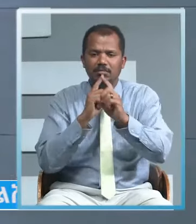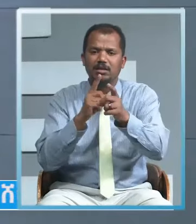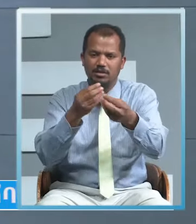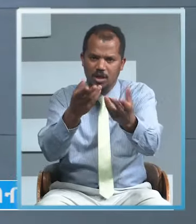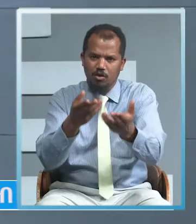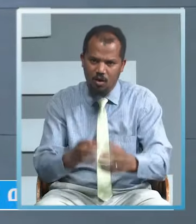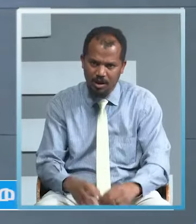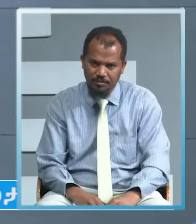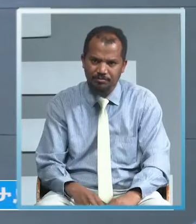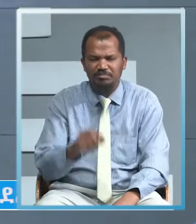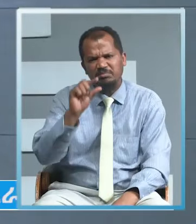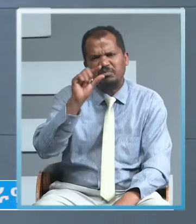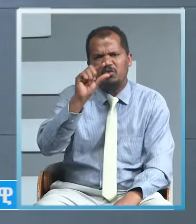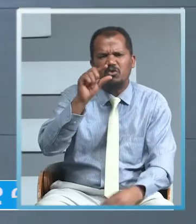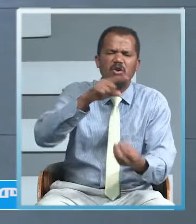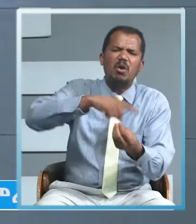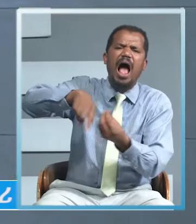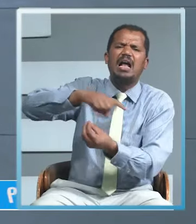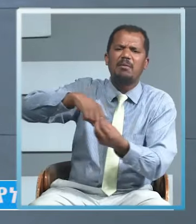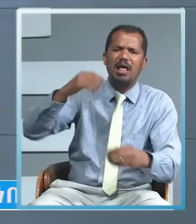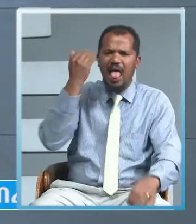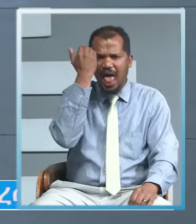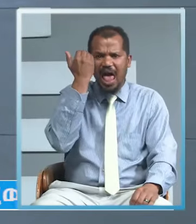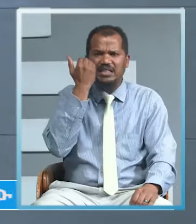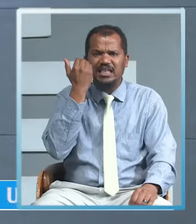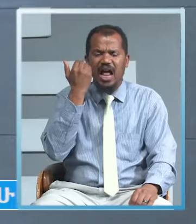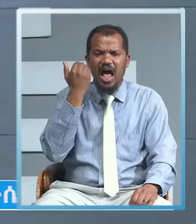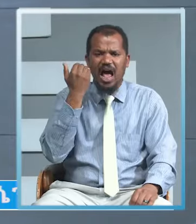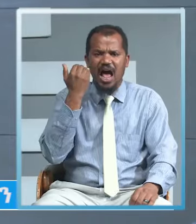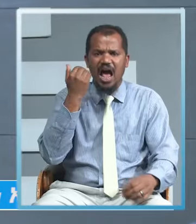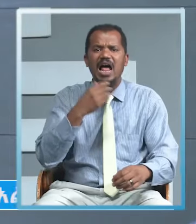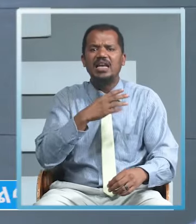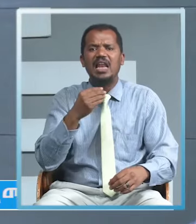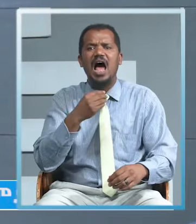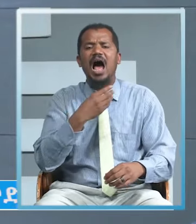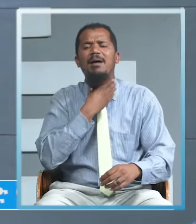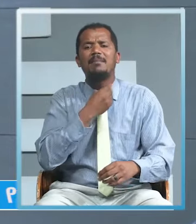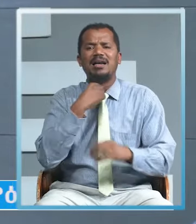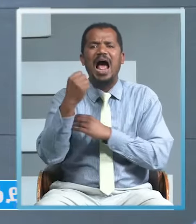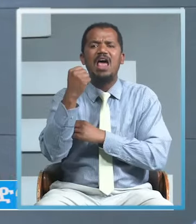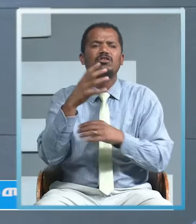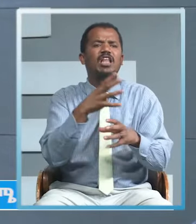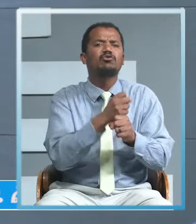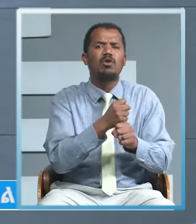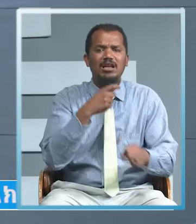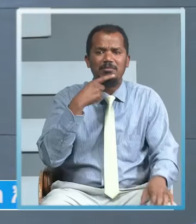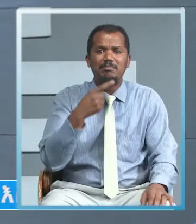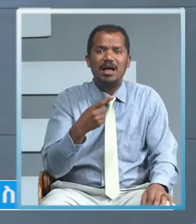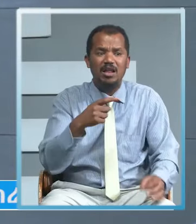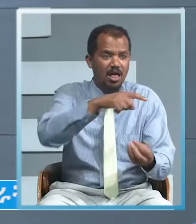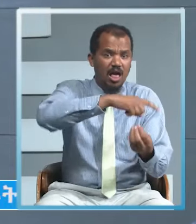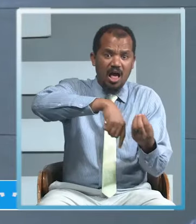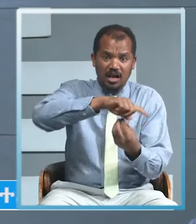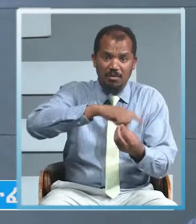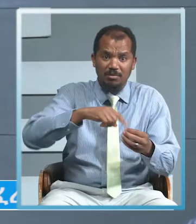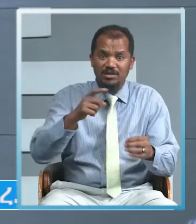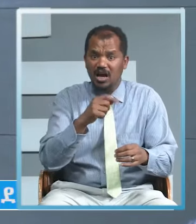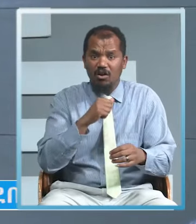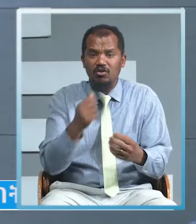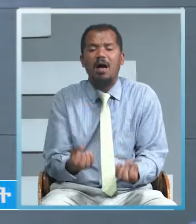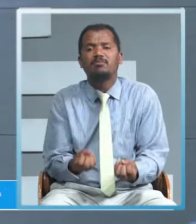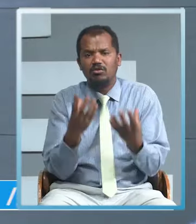ሰጥተውናል። ከተወሰኑ አካባቢዎች በኤርትራ ኃይሎችና በአማራ ኃይሎች ተይዘዋል የሚል የሚባሉ አካባቢዎች ካልሆነ